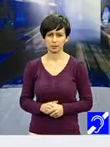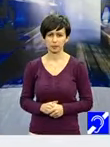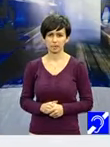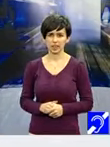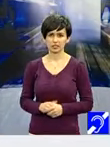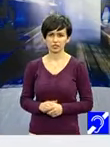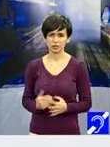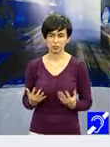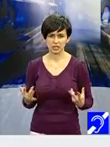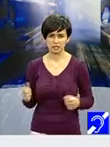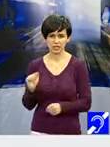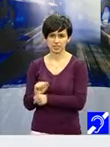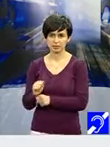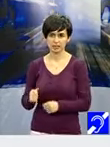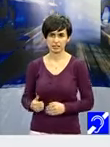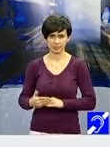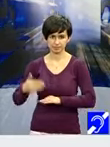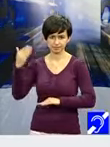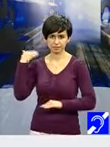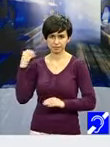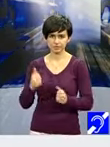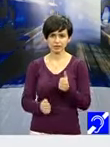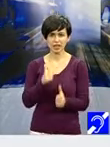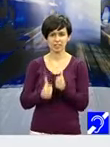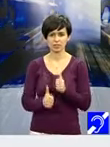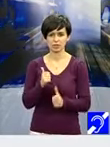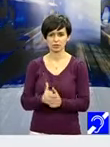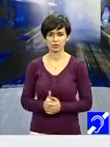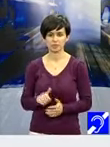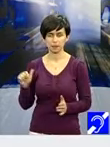înainte de concurs. Și acolo l-ați prezentat doar?